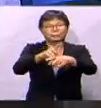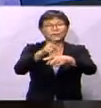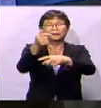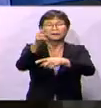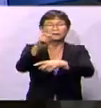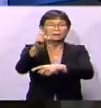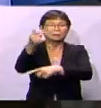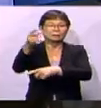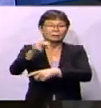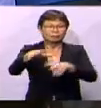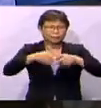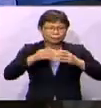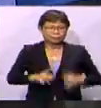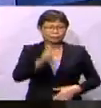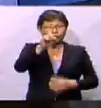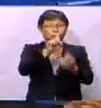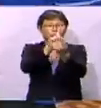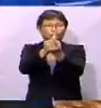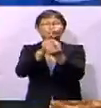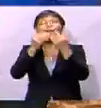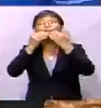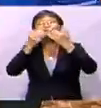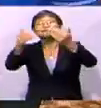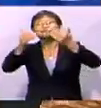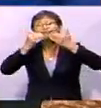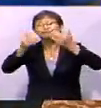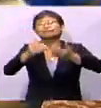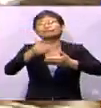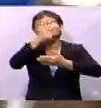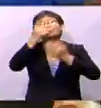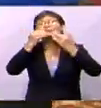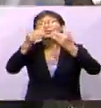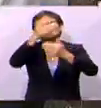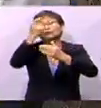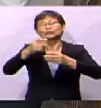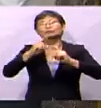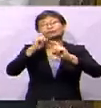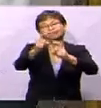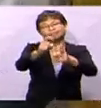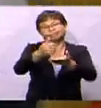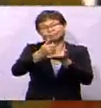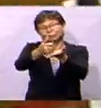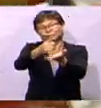Sandakan. Sementara itu, penerima BRIM yang ditemui berterima kasih atas pemberian bantuan tersebut.